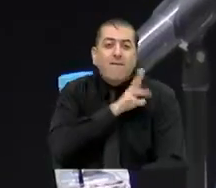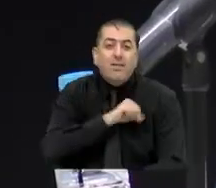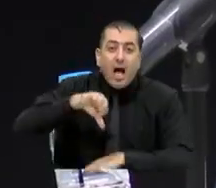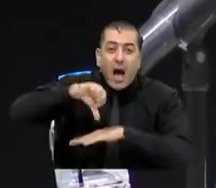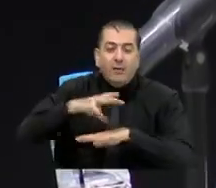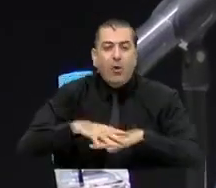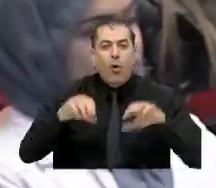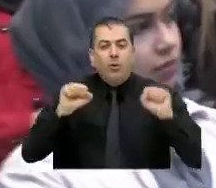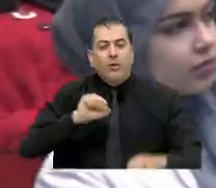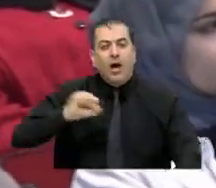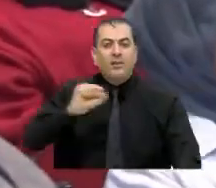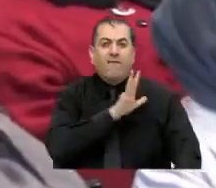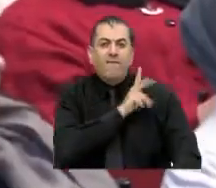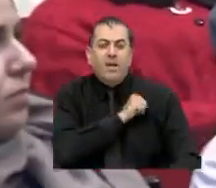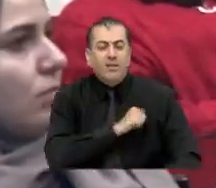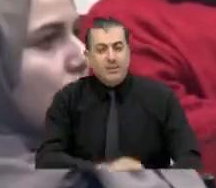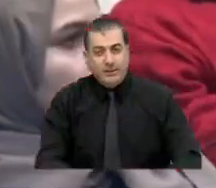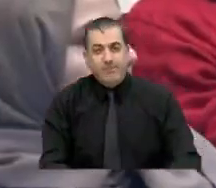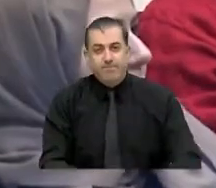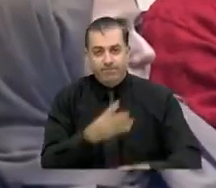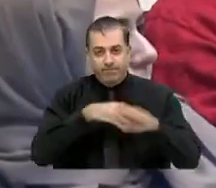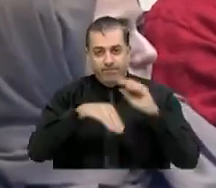القدس الشريف. طارق الغرير، التلفزيون الأردني.